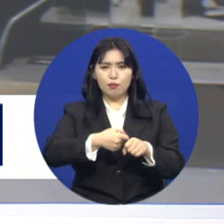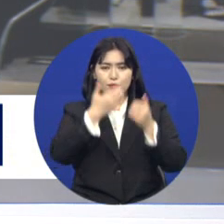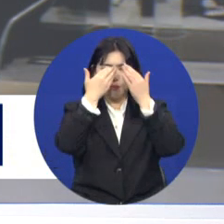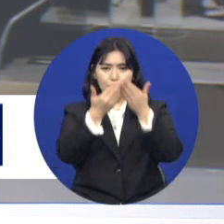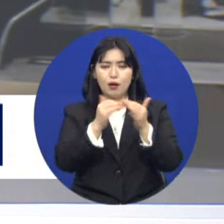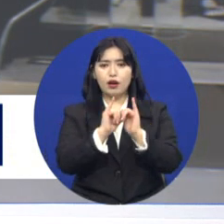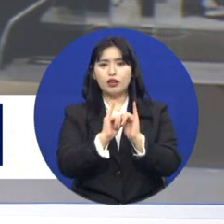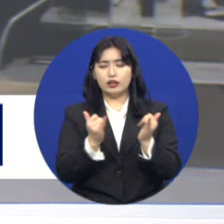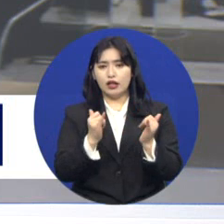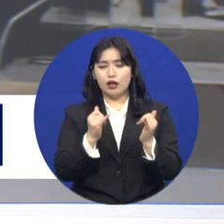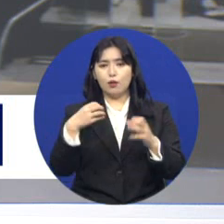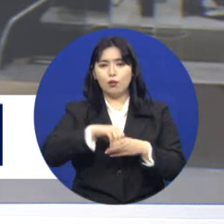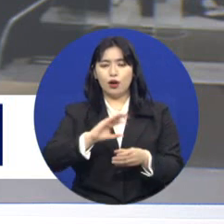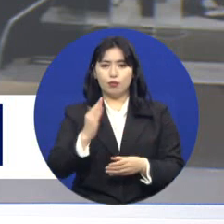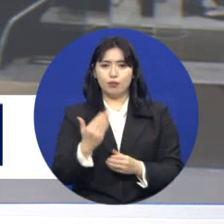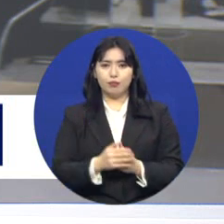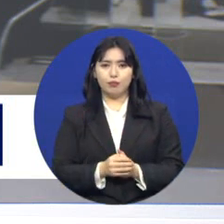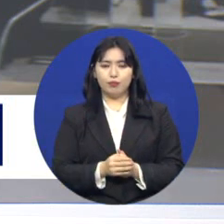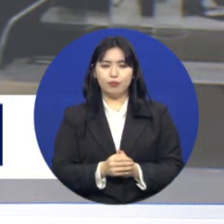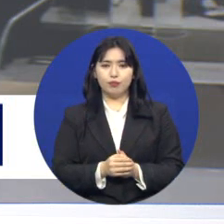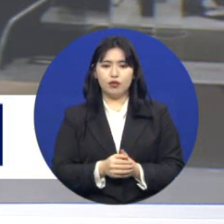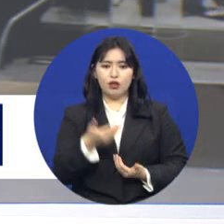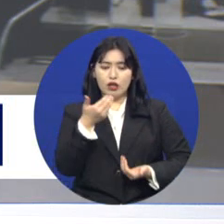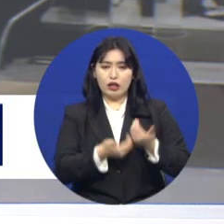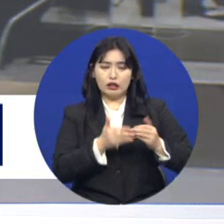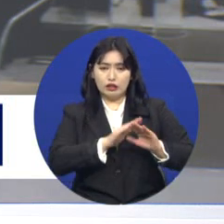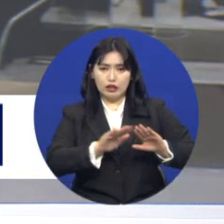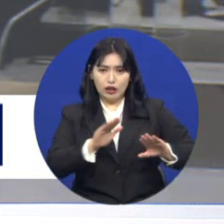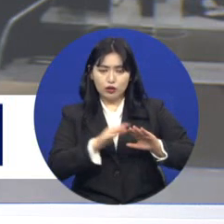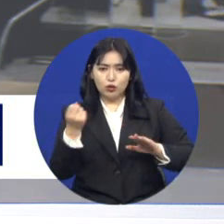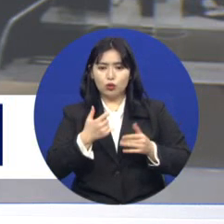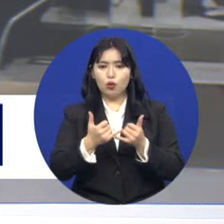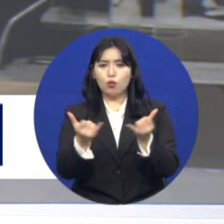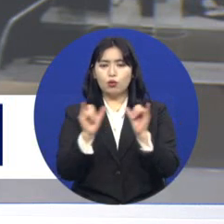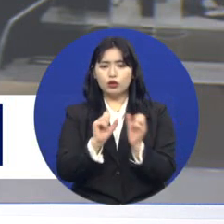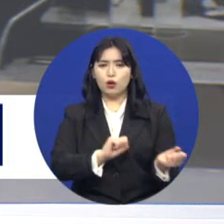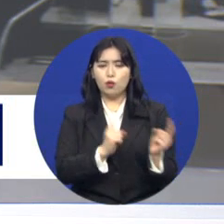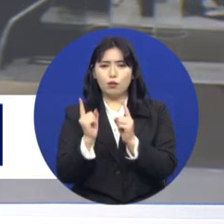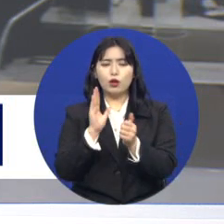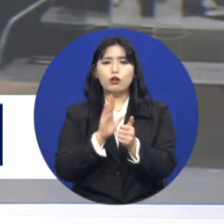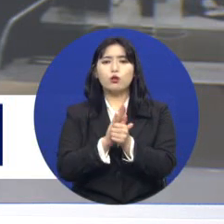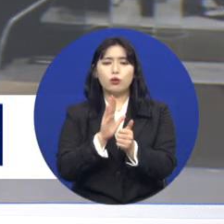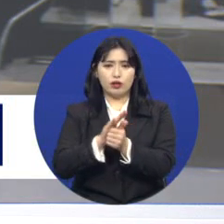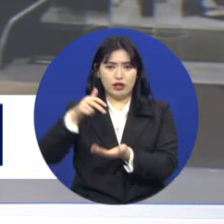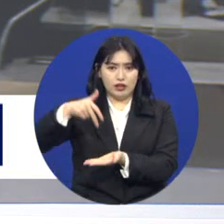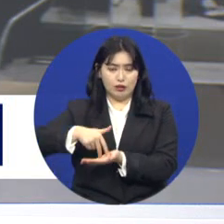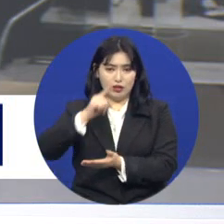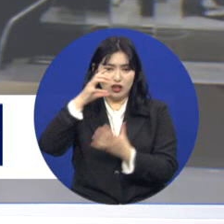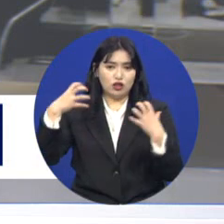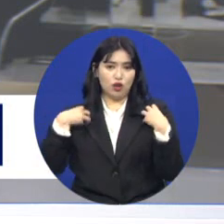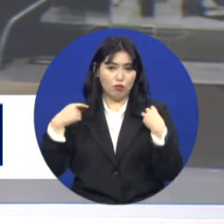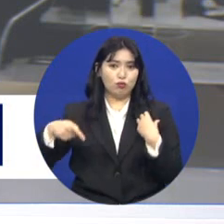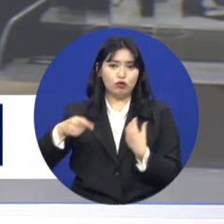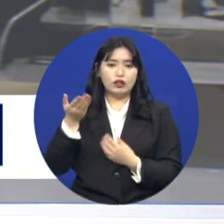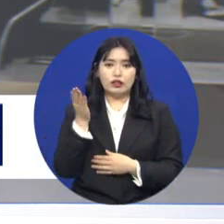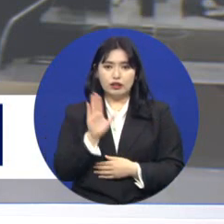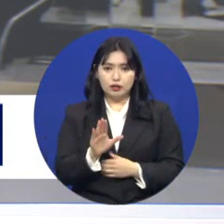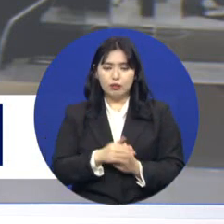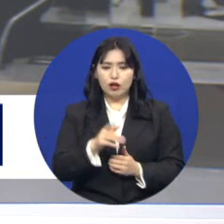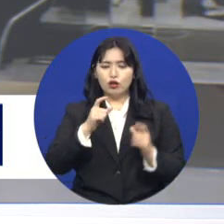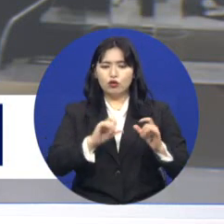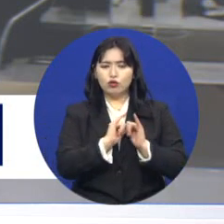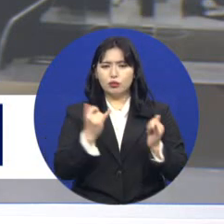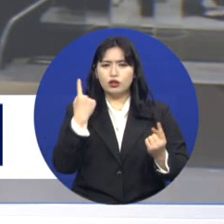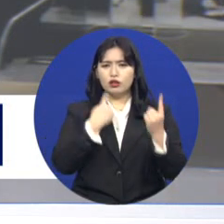대상자에 포함됐습니다. 갈등 해소와 공동체 회복을 돕겠다는 것이 정부의 입장이지만